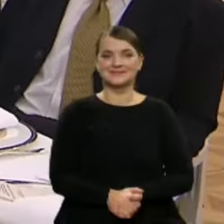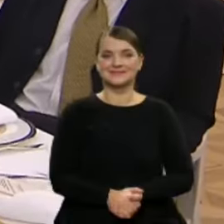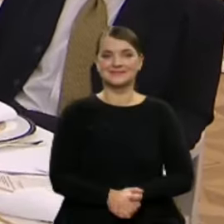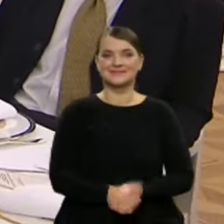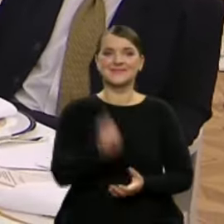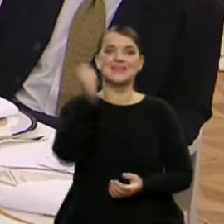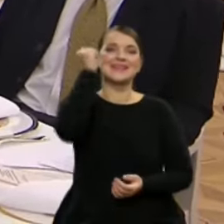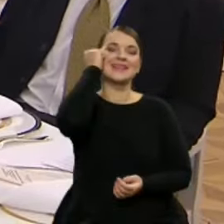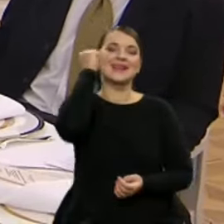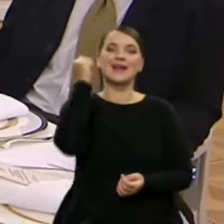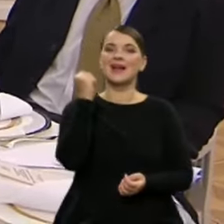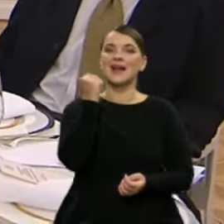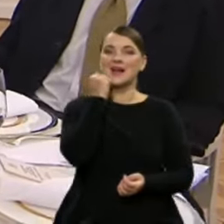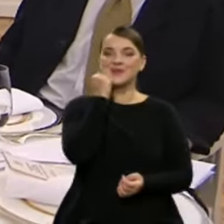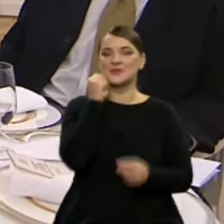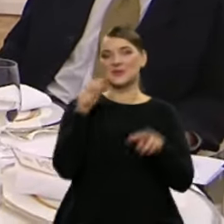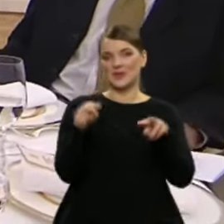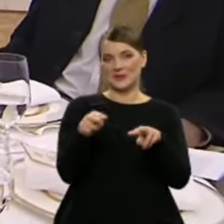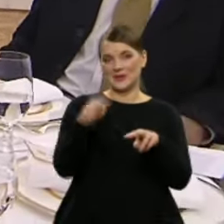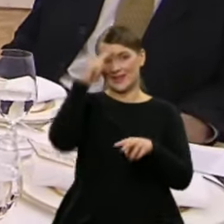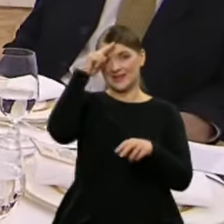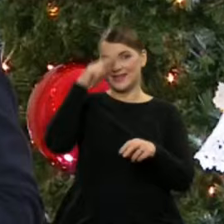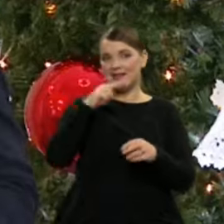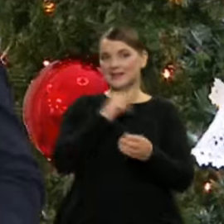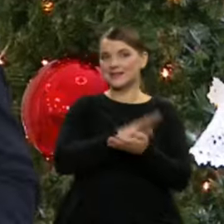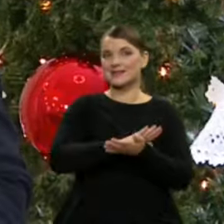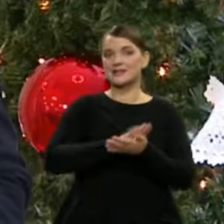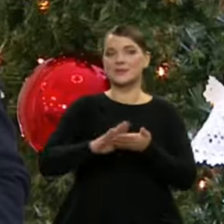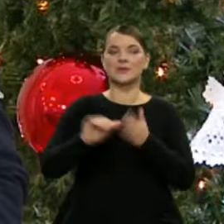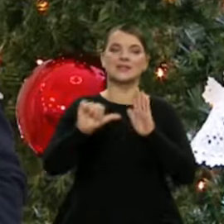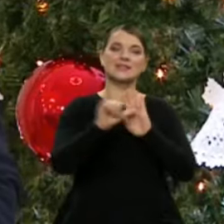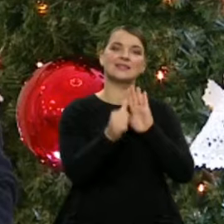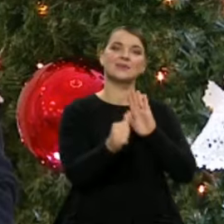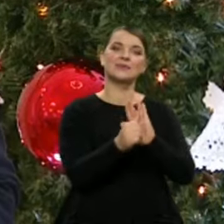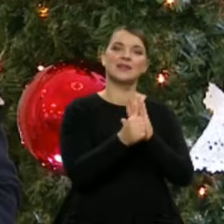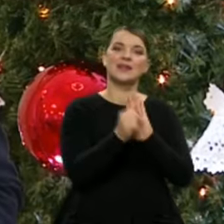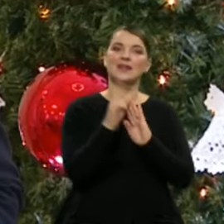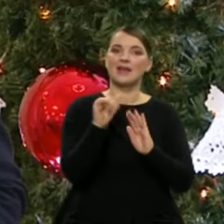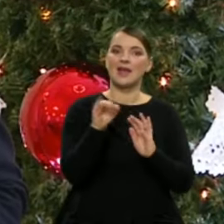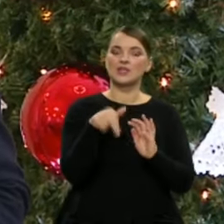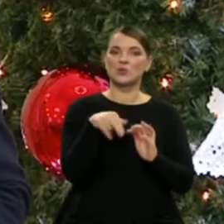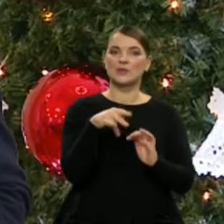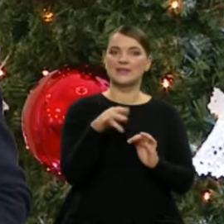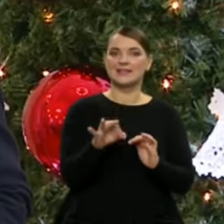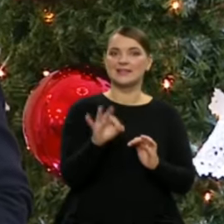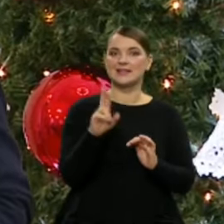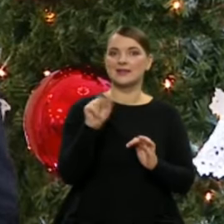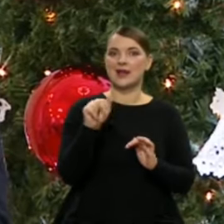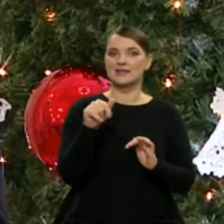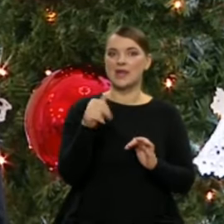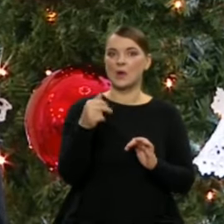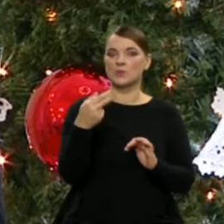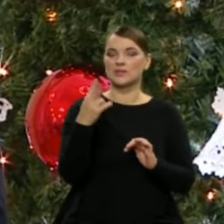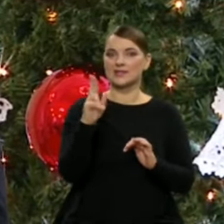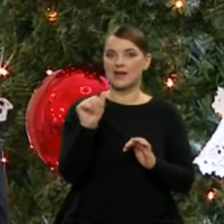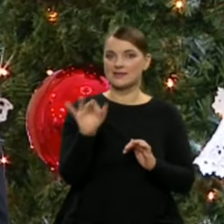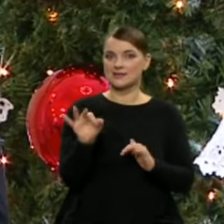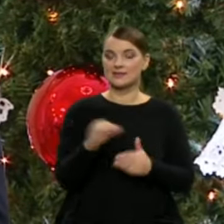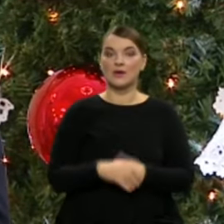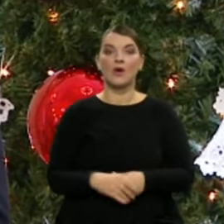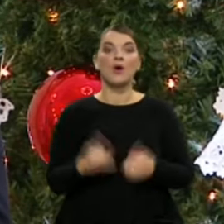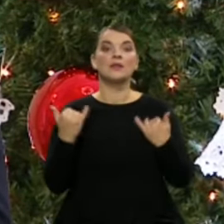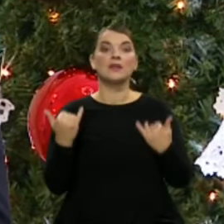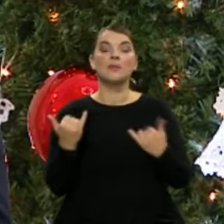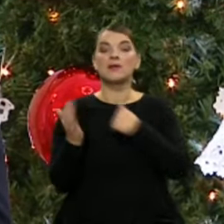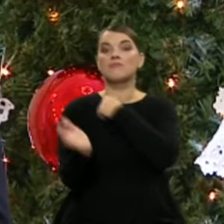Dėkojame už liūdėjimą tėčiui, skulptoriui Kestučiui Krasauskui. Na, o dabar baigiamai